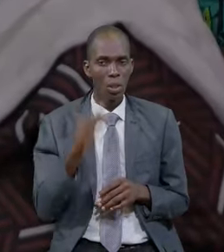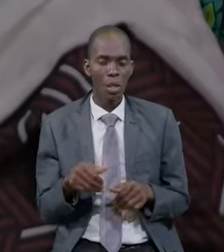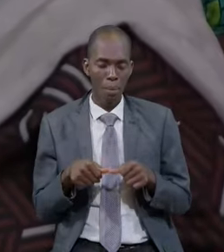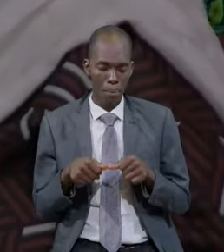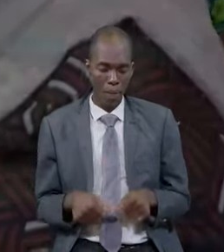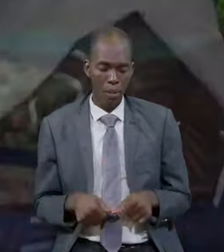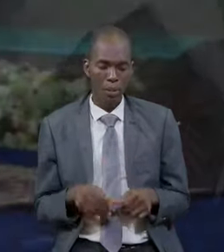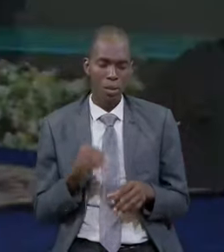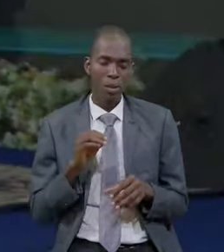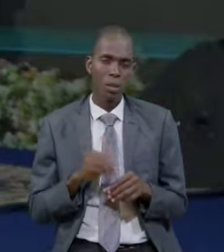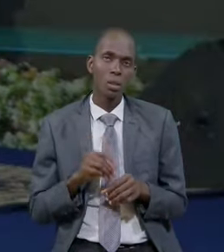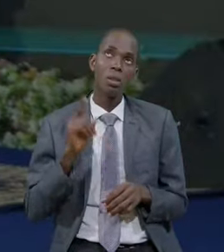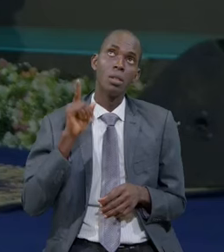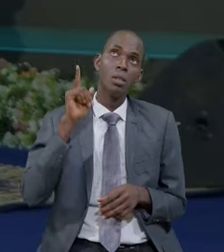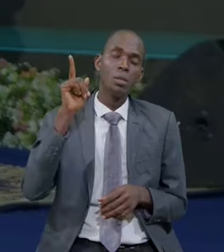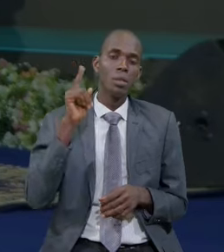Demeurez en lui.